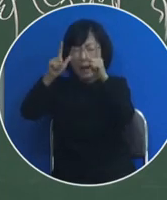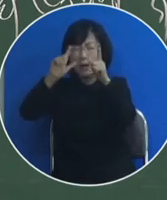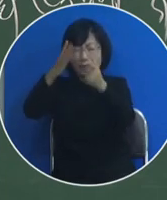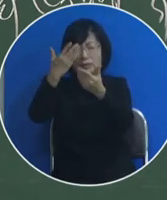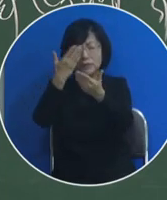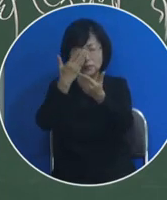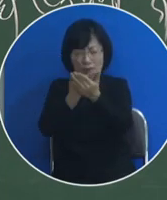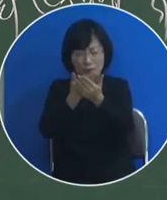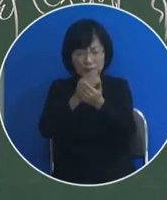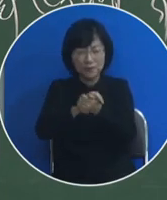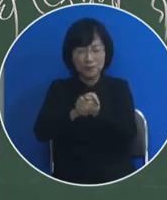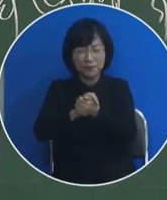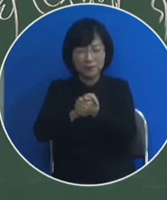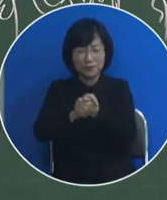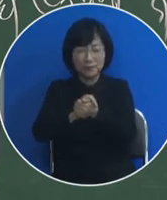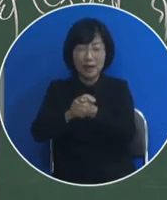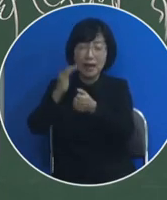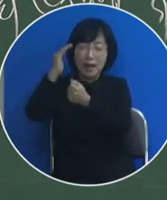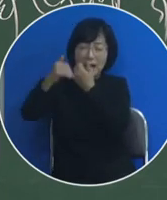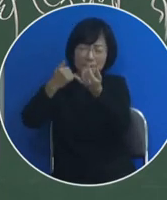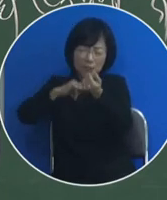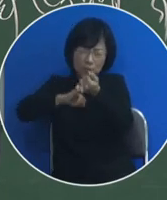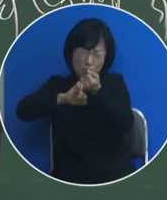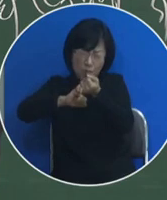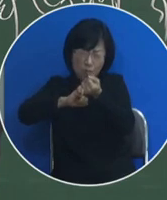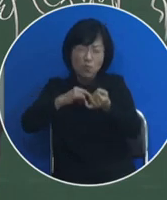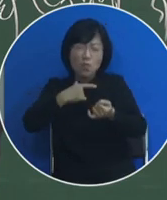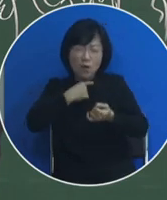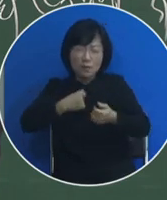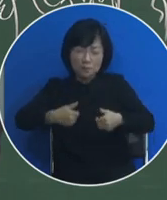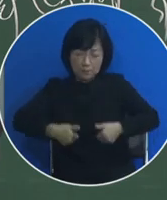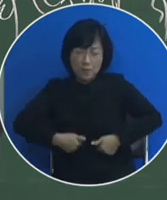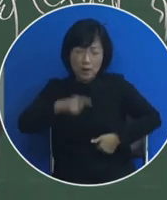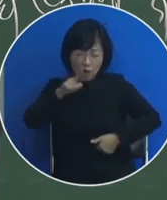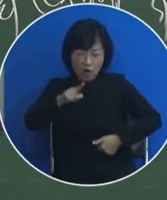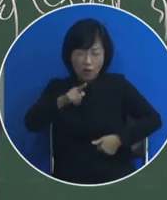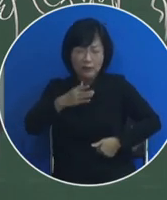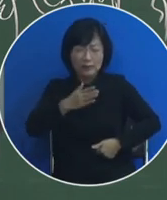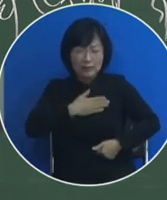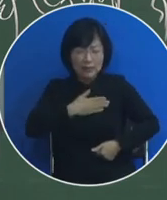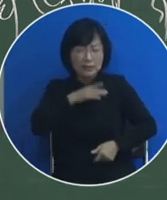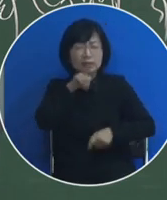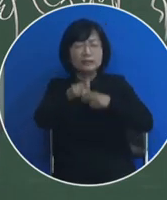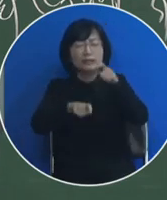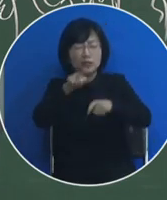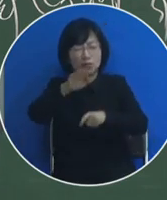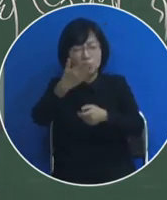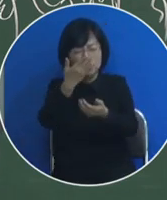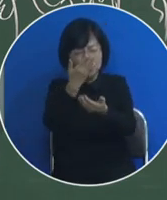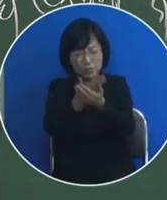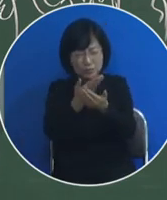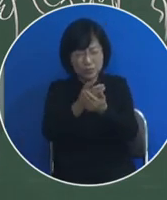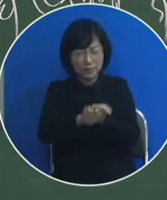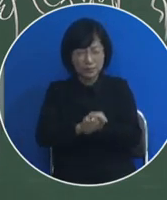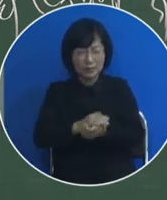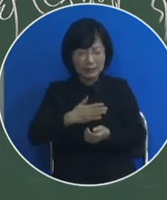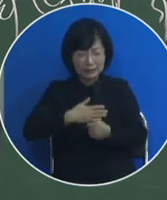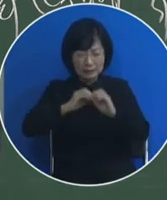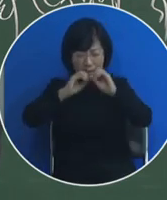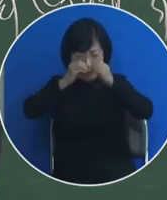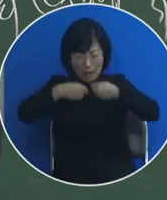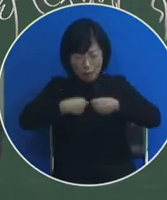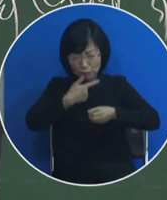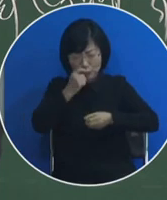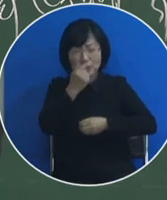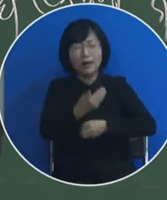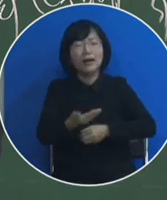하나님이 꼭 필요로 하시는 것을 하게 해 주옵소서. So that we can do what you truly need. 연약하지만은 하나님이 필요로 하시는 사람